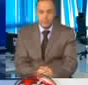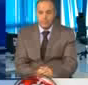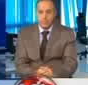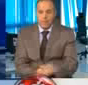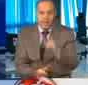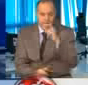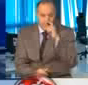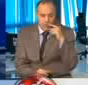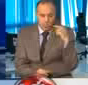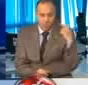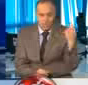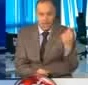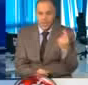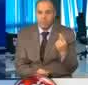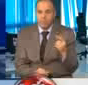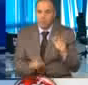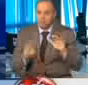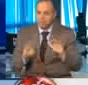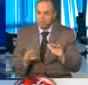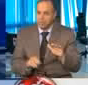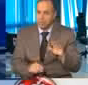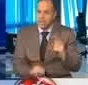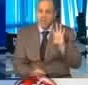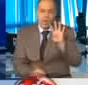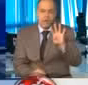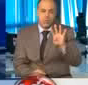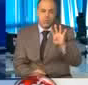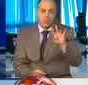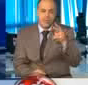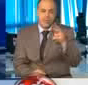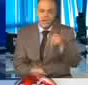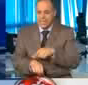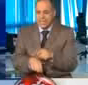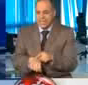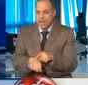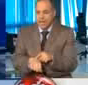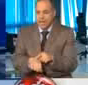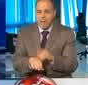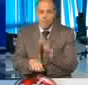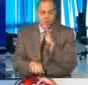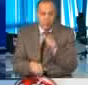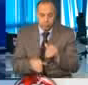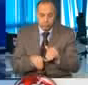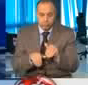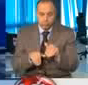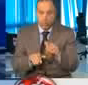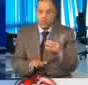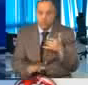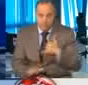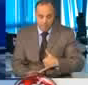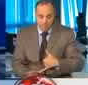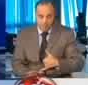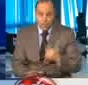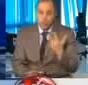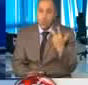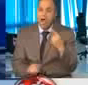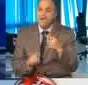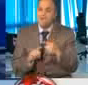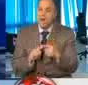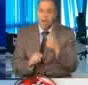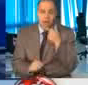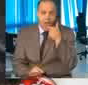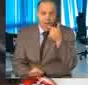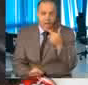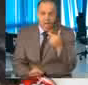عربيا ودوليا، هدنة ب 42 ساعة انطلقت منتصف نهار اليوم في اليمن، وهي الثالثة التي يعلن